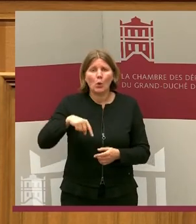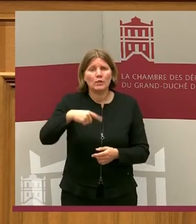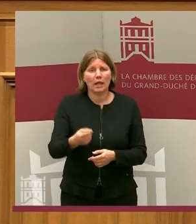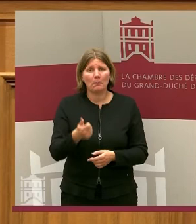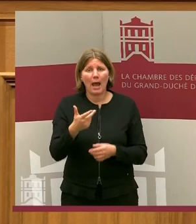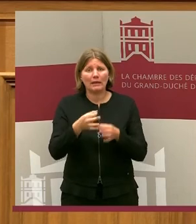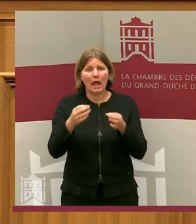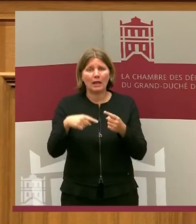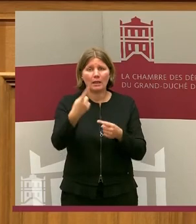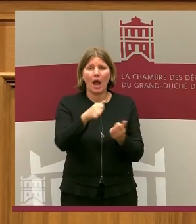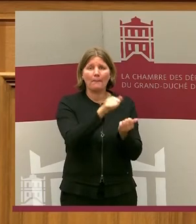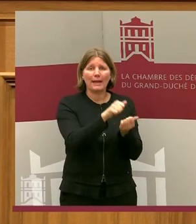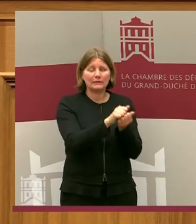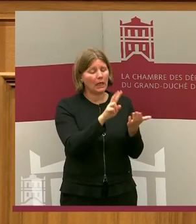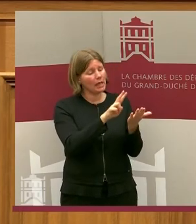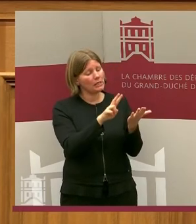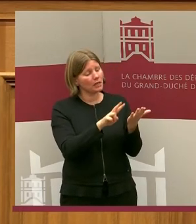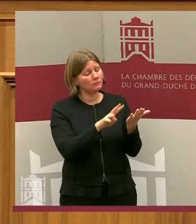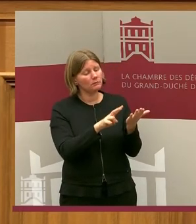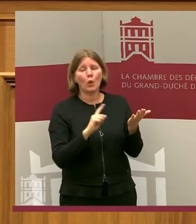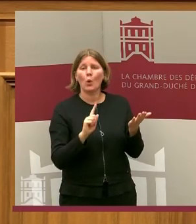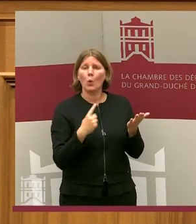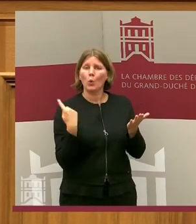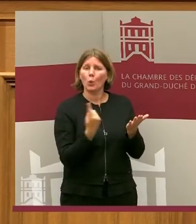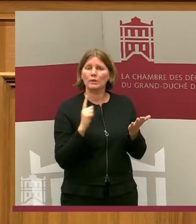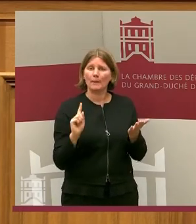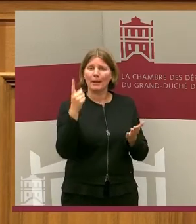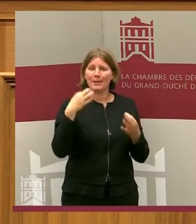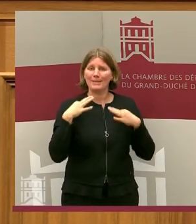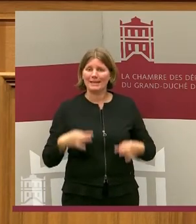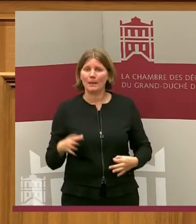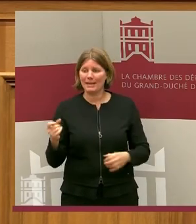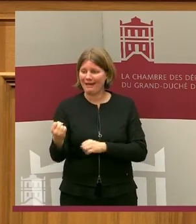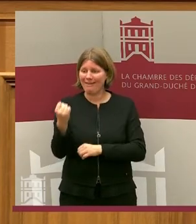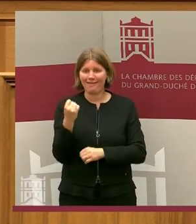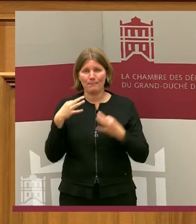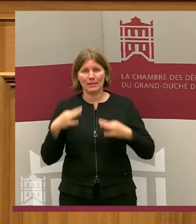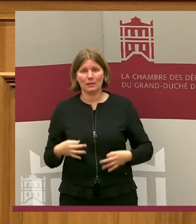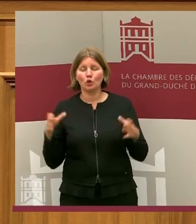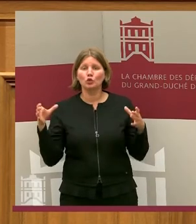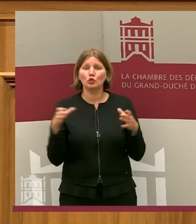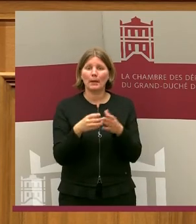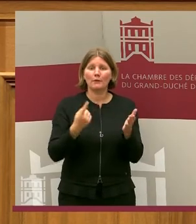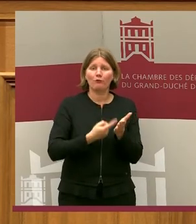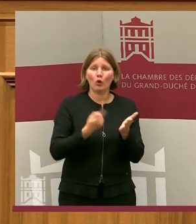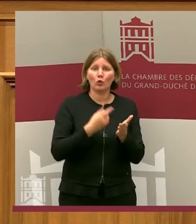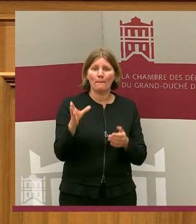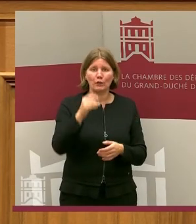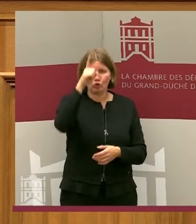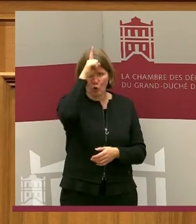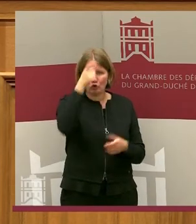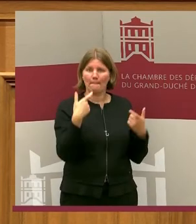noch aus der Presse, dass unser Premier und unser Energieminister diese Forderung zusammen mit Deutschland